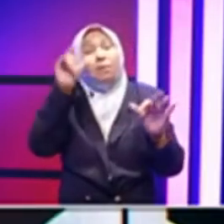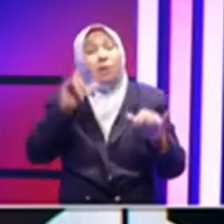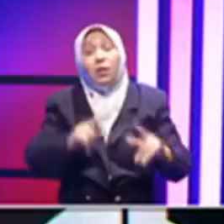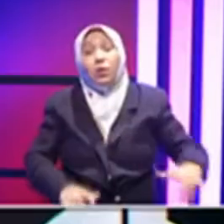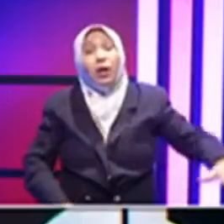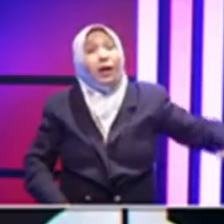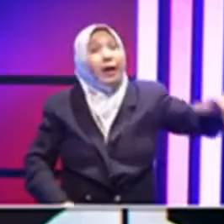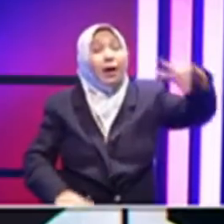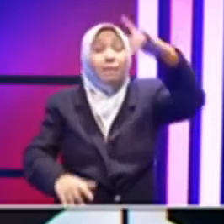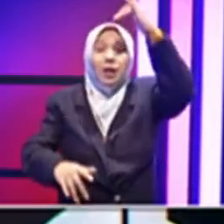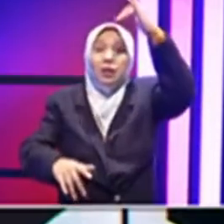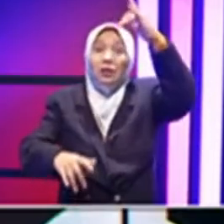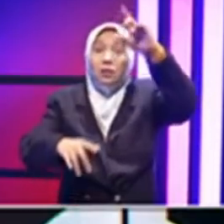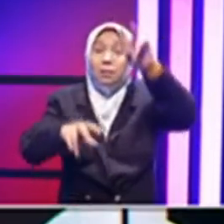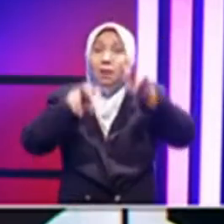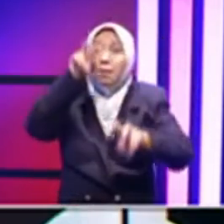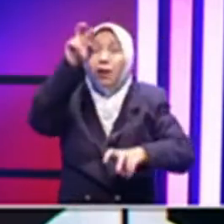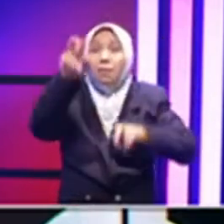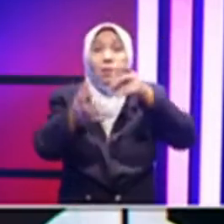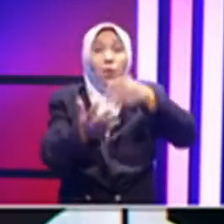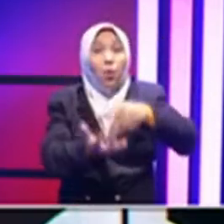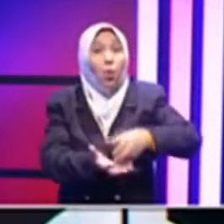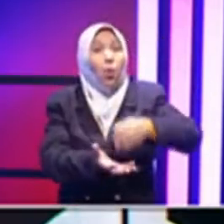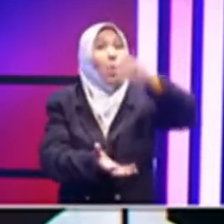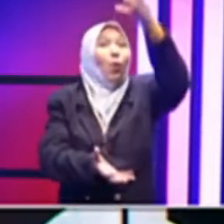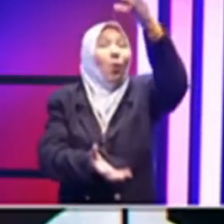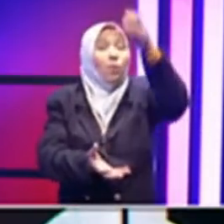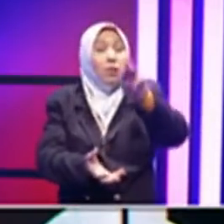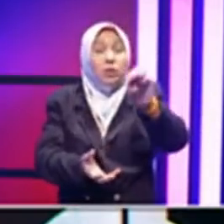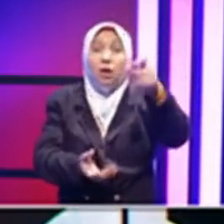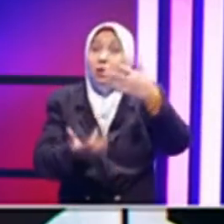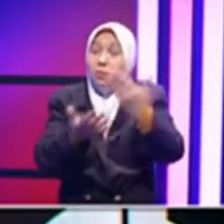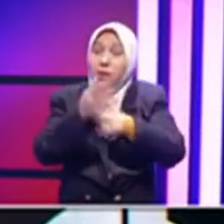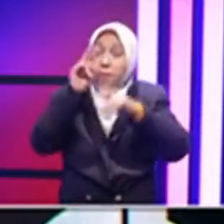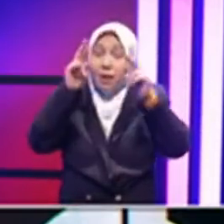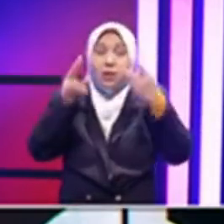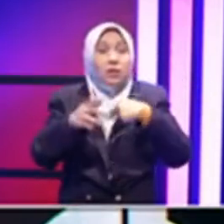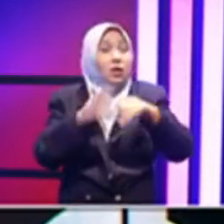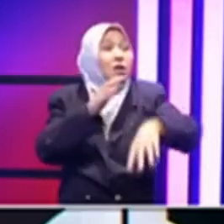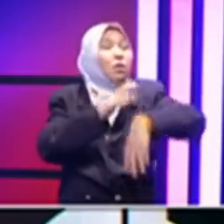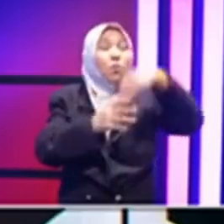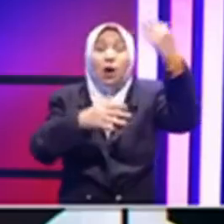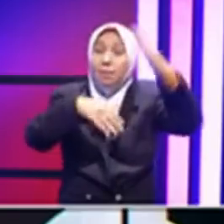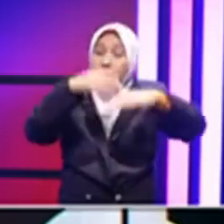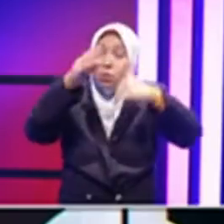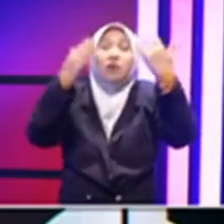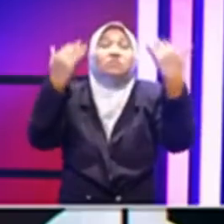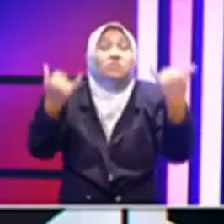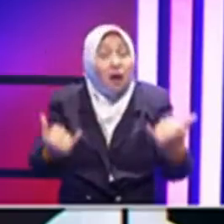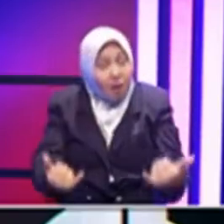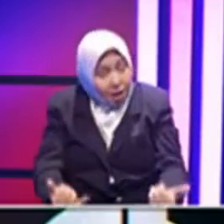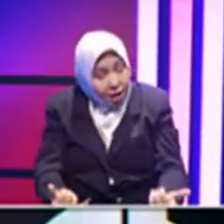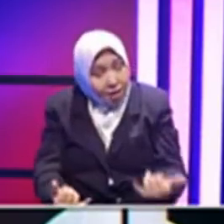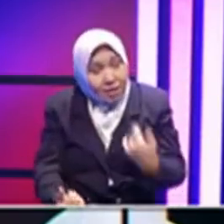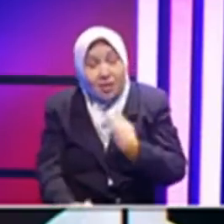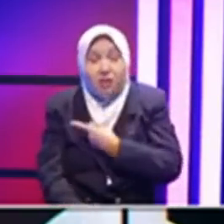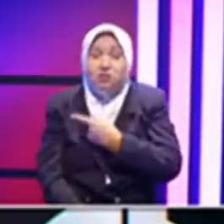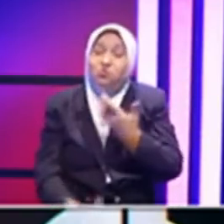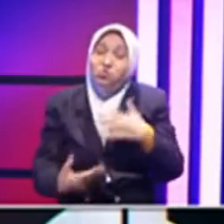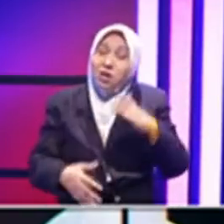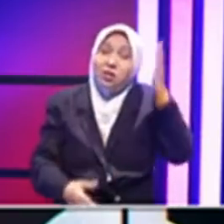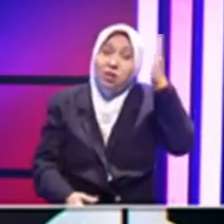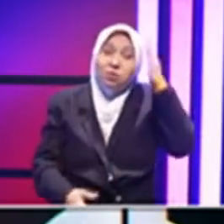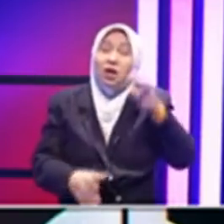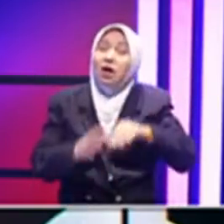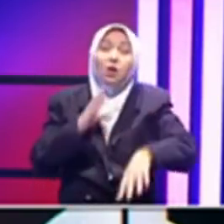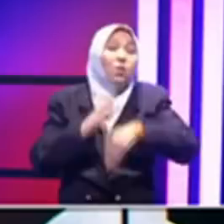nak naik menara ke, baru nampak atas itu. Tuan-tuan, kita pergi keluar bangunan sekarang saja pun kita dah tahu dah, ataupun kalau tak